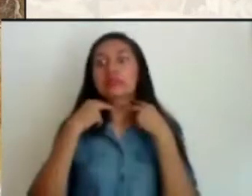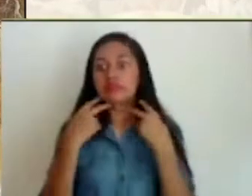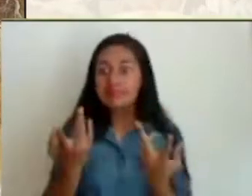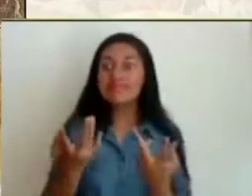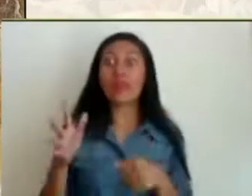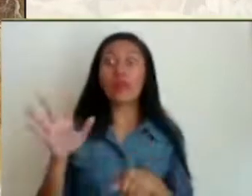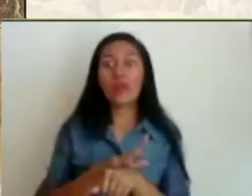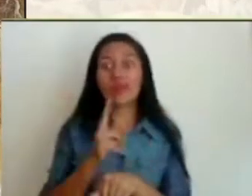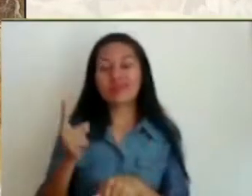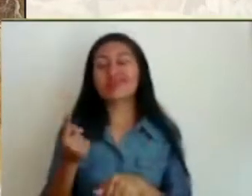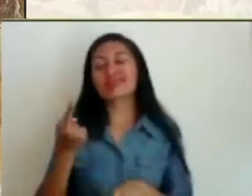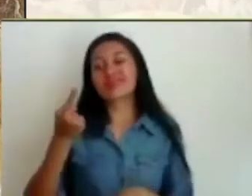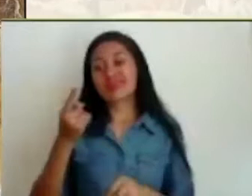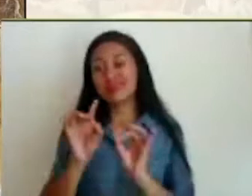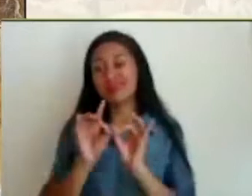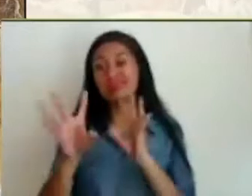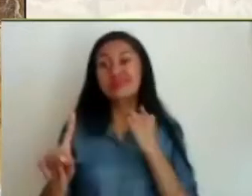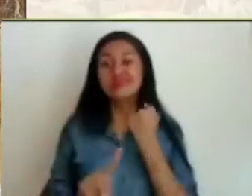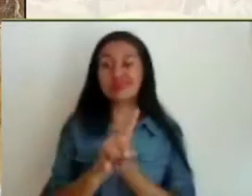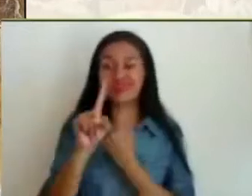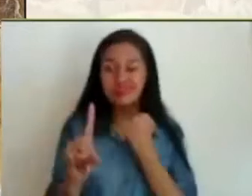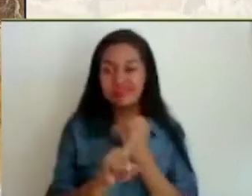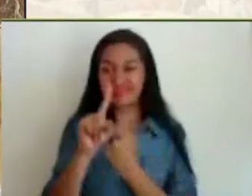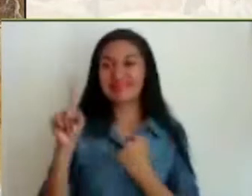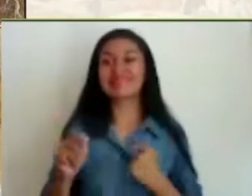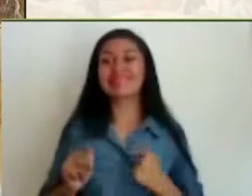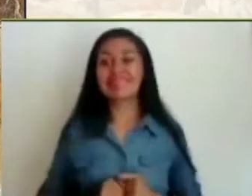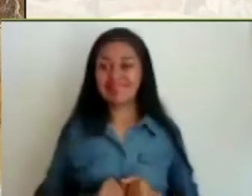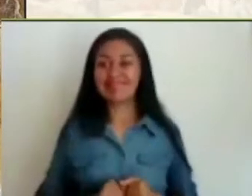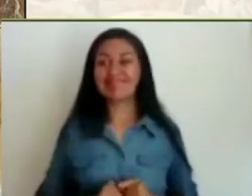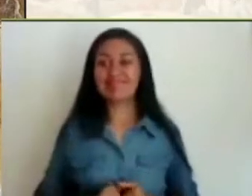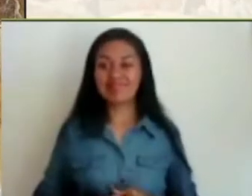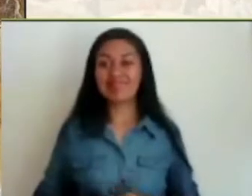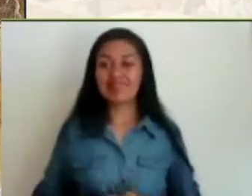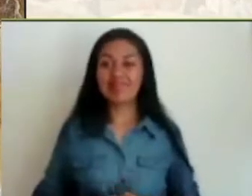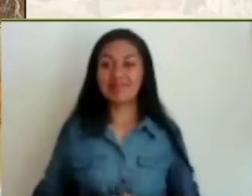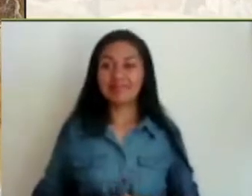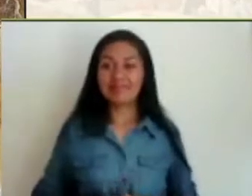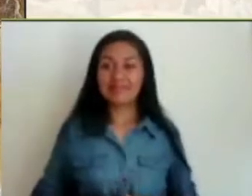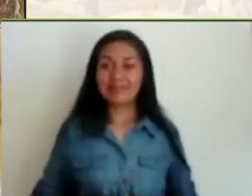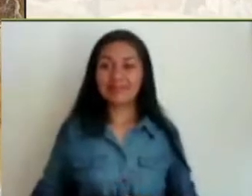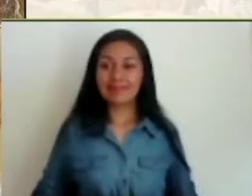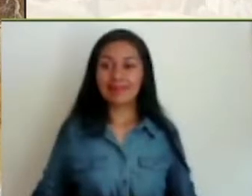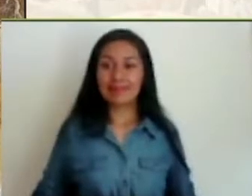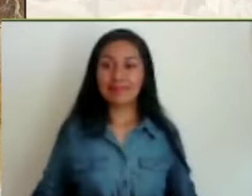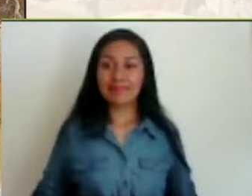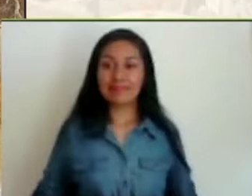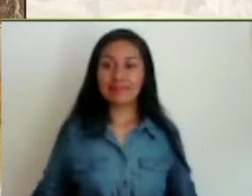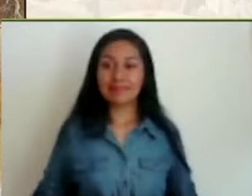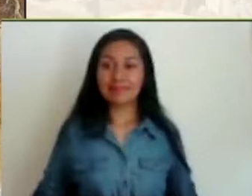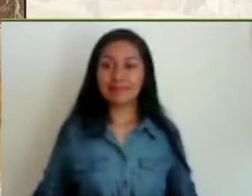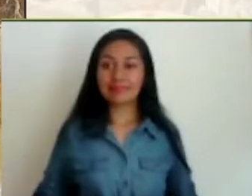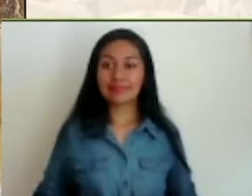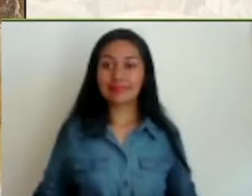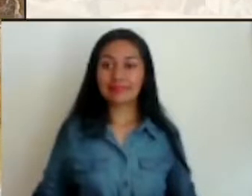Nel 1629 il conflitto insorto per la successione di Mantova vede la nascita di un'alleanza con